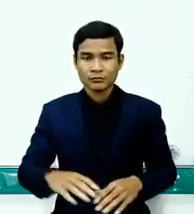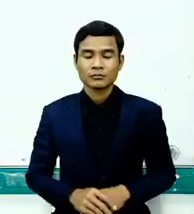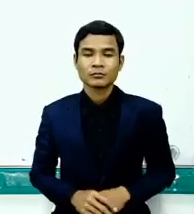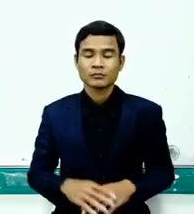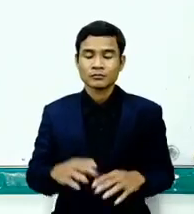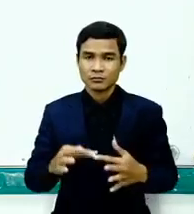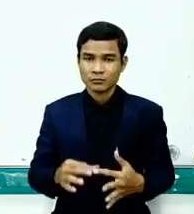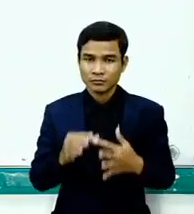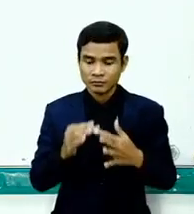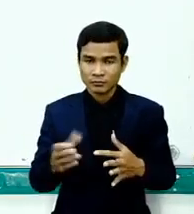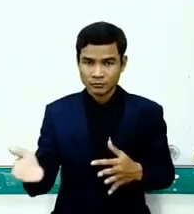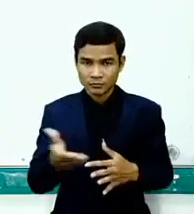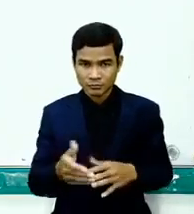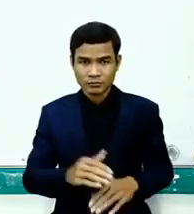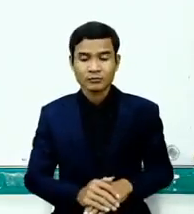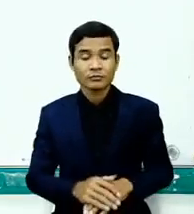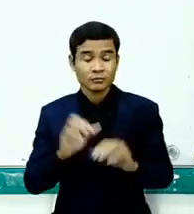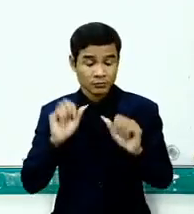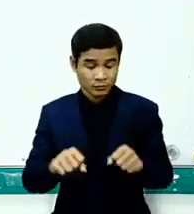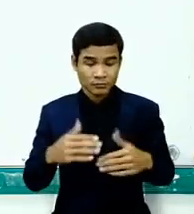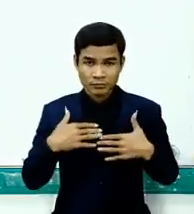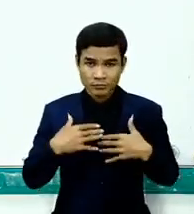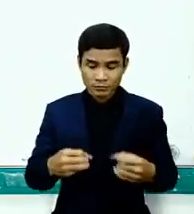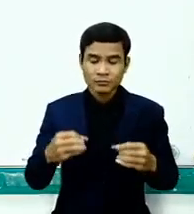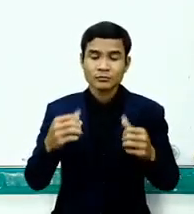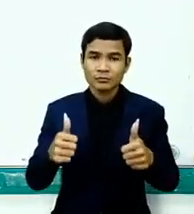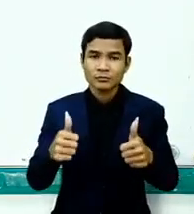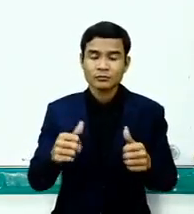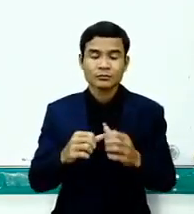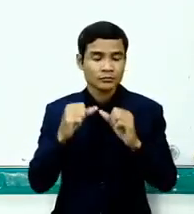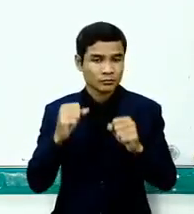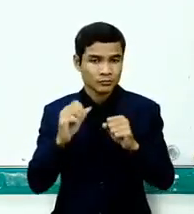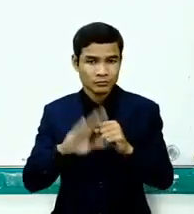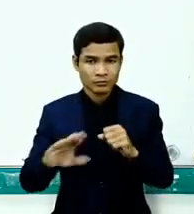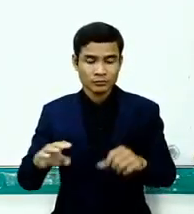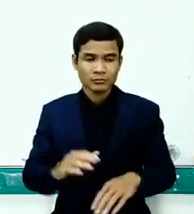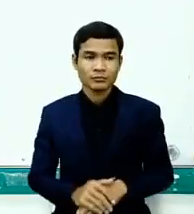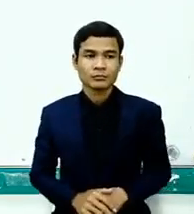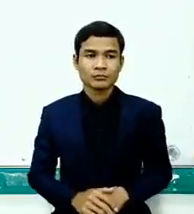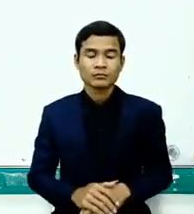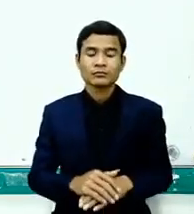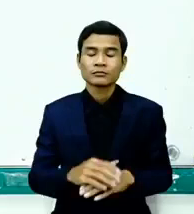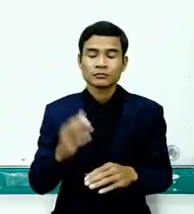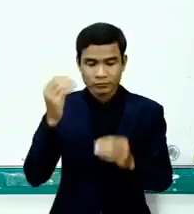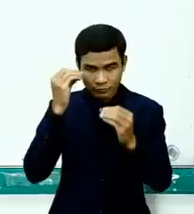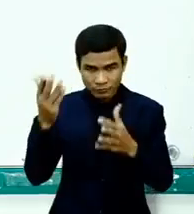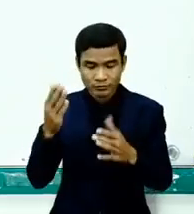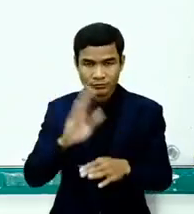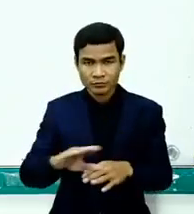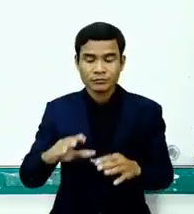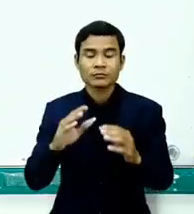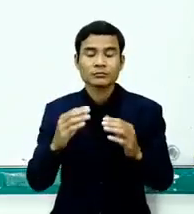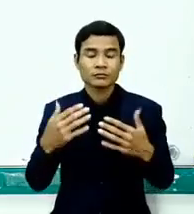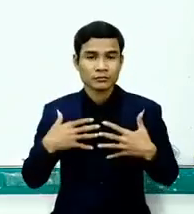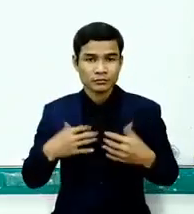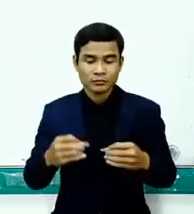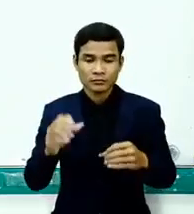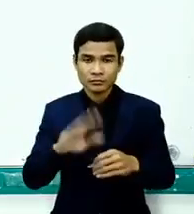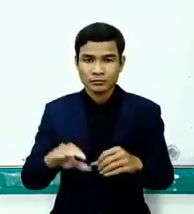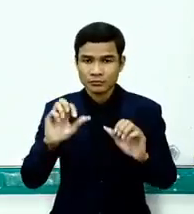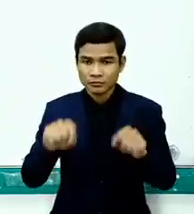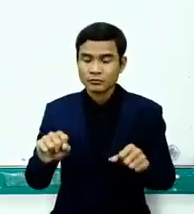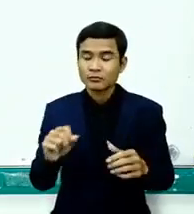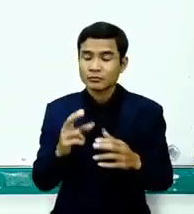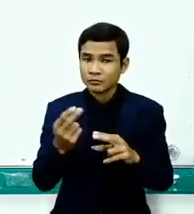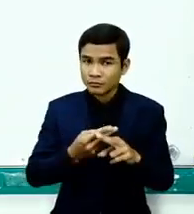ចាសជាពិសេសគឺកូនកូនទាំងអស់គ្នាគឺមានសុខភាពល្អរឹងមាំចាសចំណាំបីបានសុខភាពល្អរឹងមាំថាតើកូនកូ